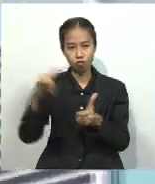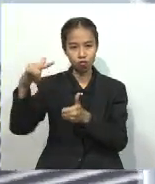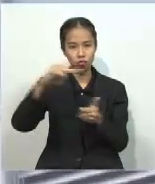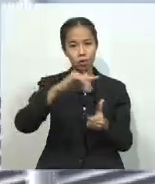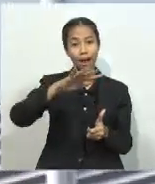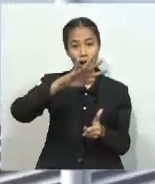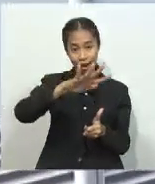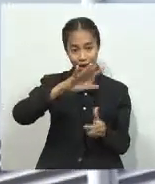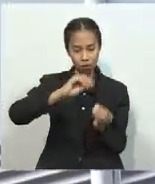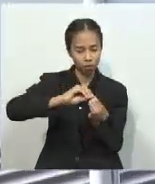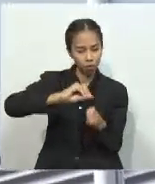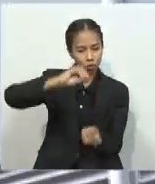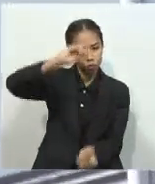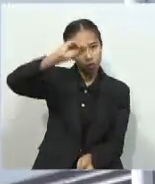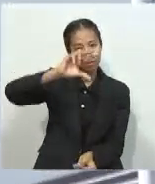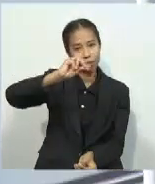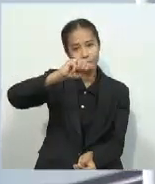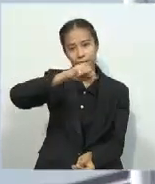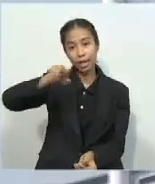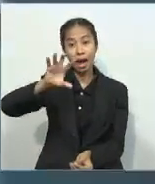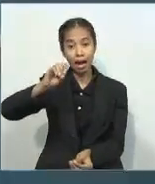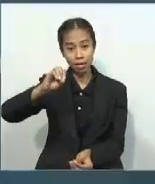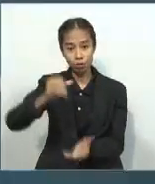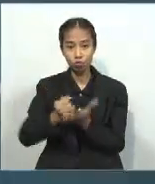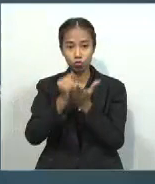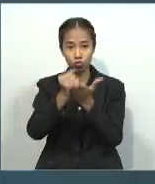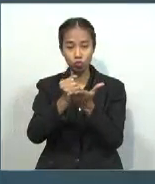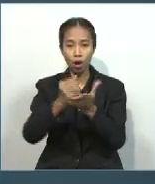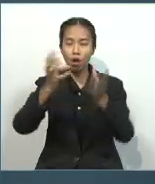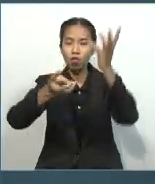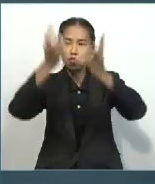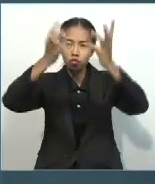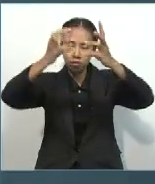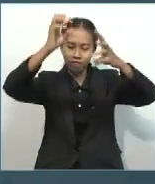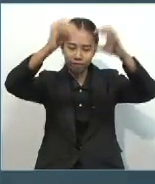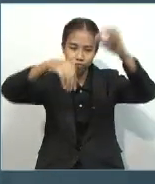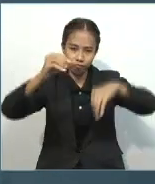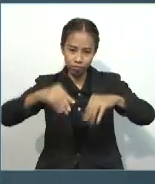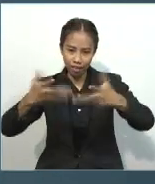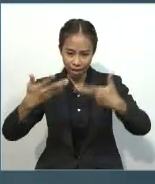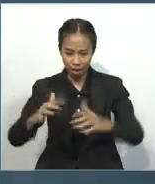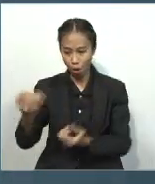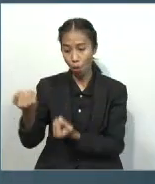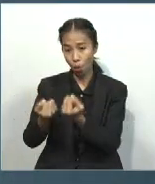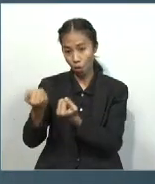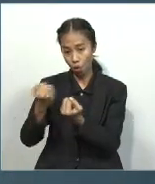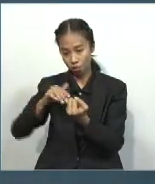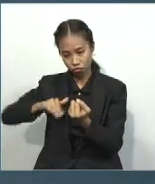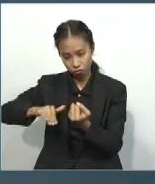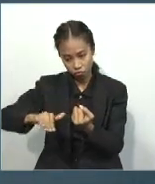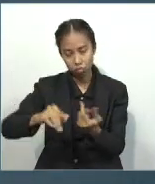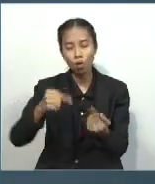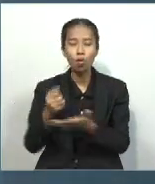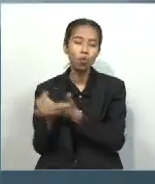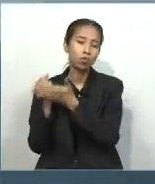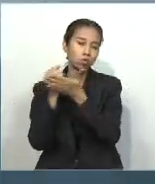ในระดับ 30-50 เมตรเพื่อที่จะฉีดพ่นฝุ่นละอองขนาดเล็กที่ลอยอยู่ในอากาศแล้วก็ใช้รถฉีดน้ำแรงดันสูงสลายฝุ่น